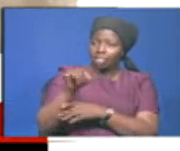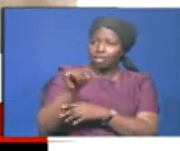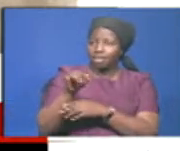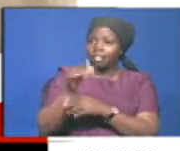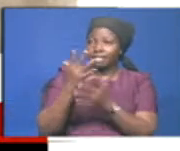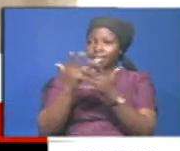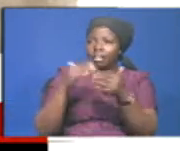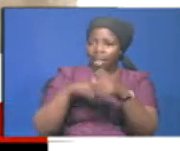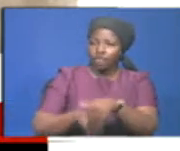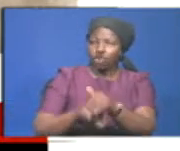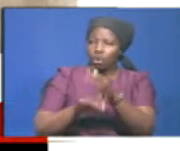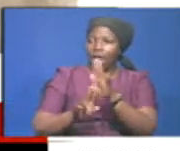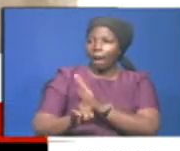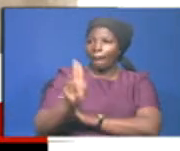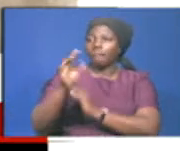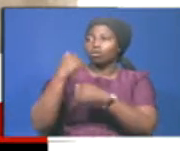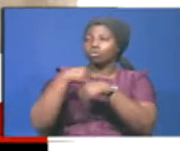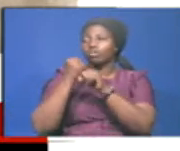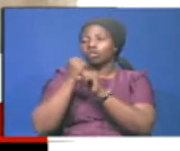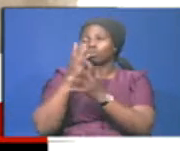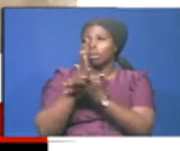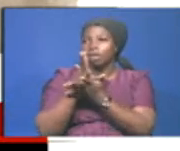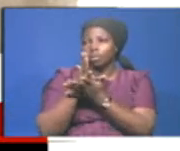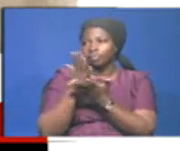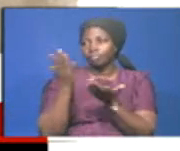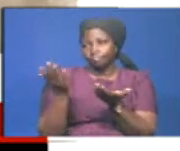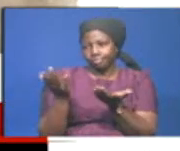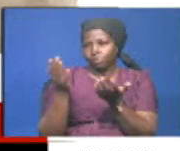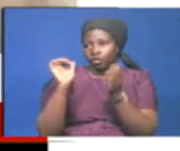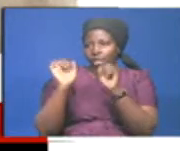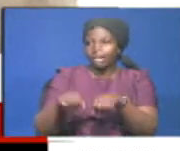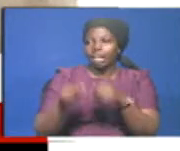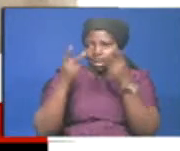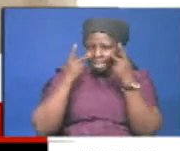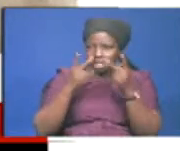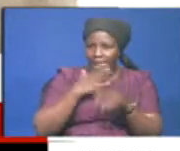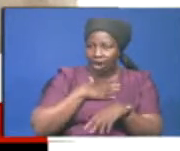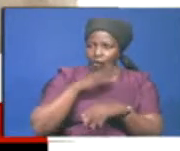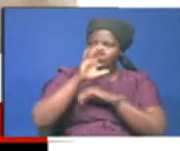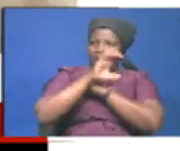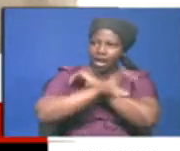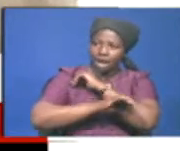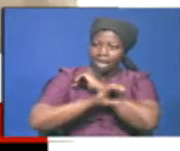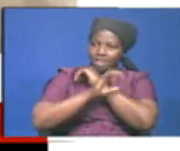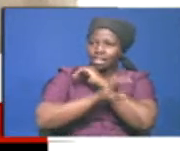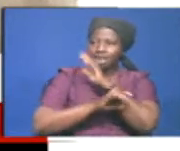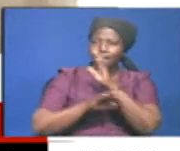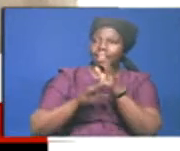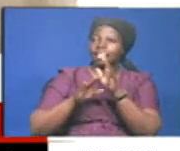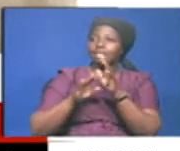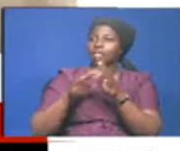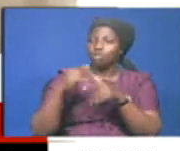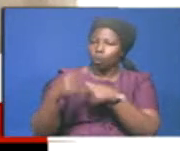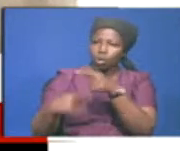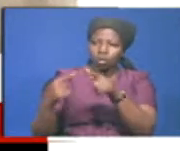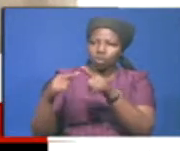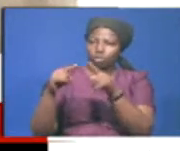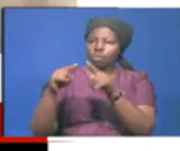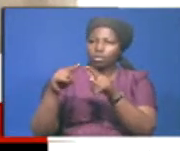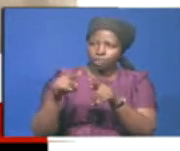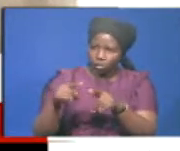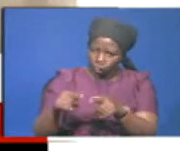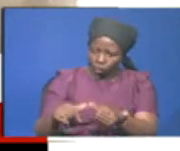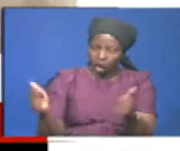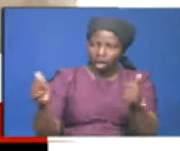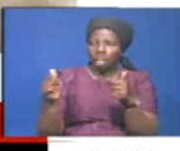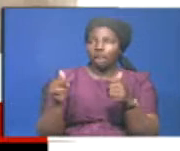inafuatiliwa ndio tuweze kuona nchi yetu ikiwa inaelekea kwa njia inavyofaa. Ya